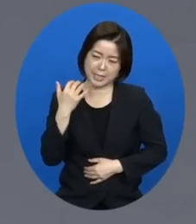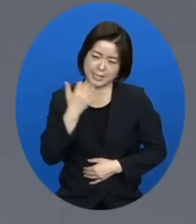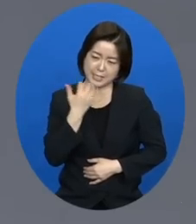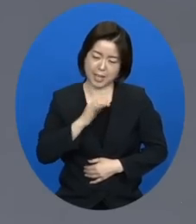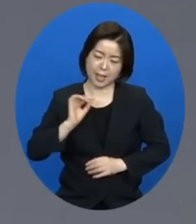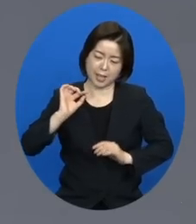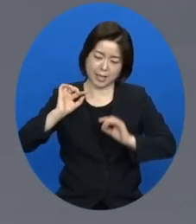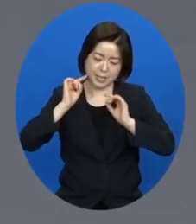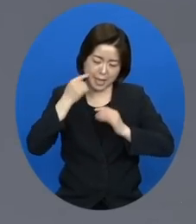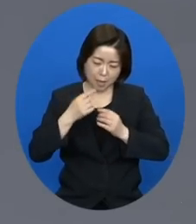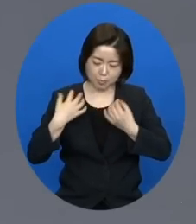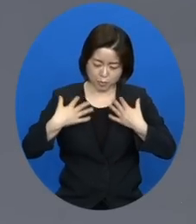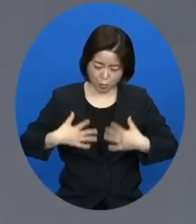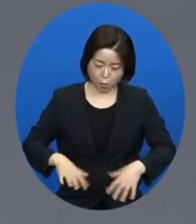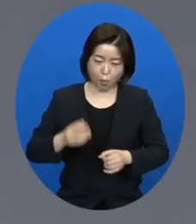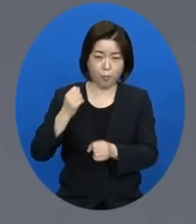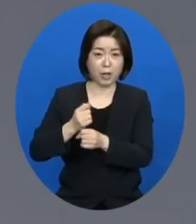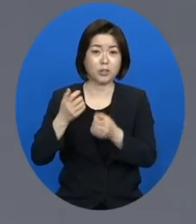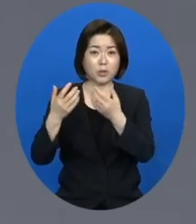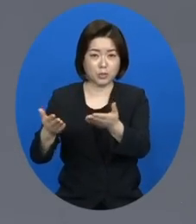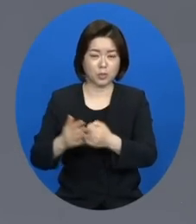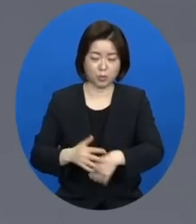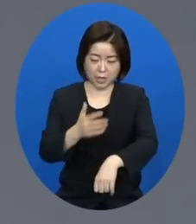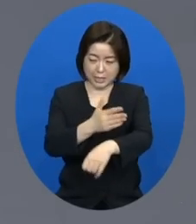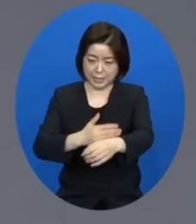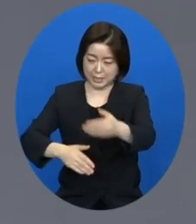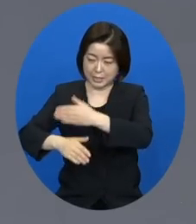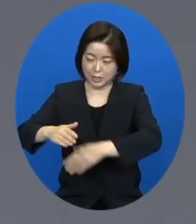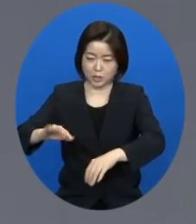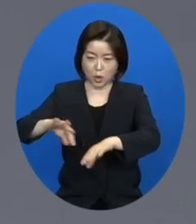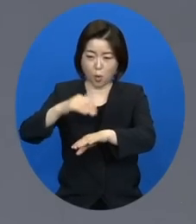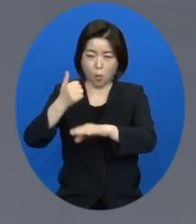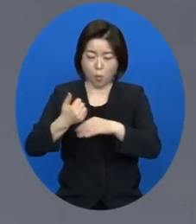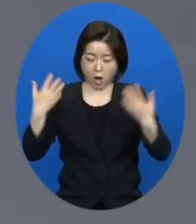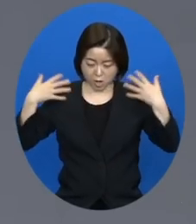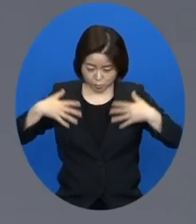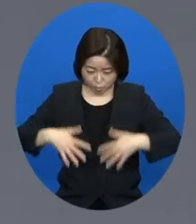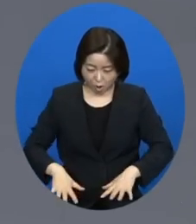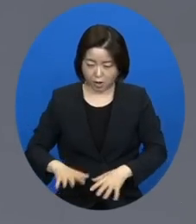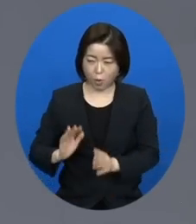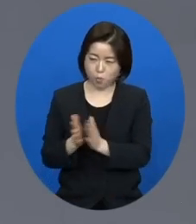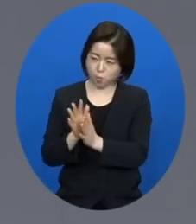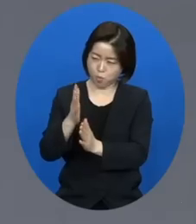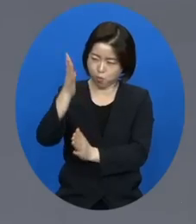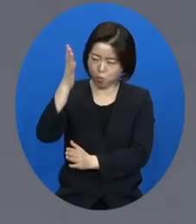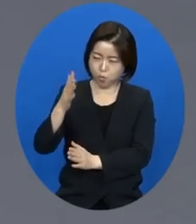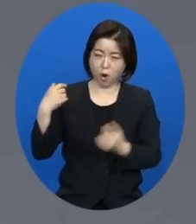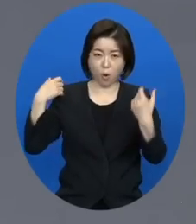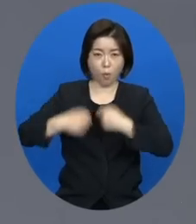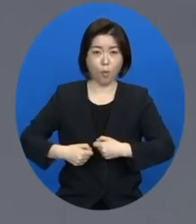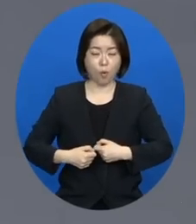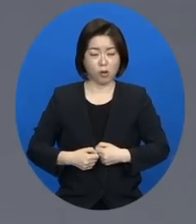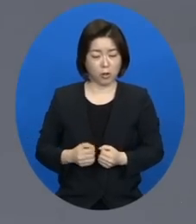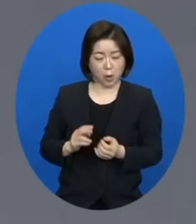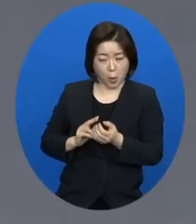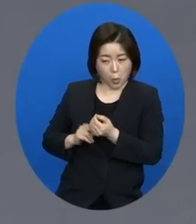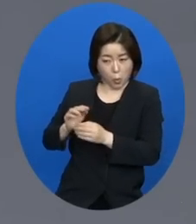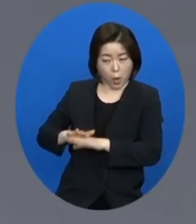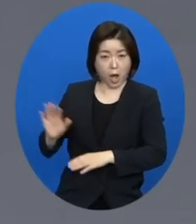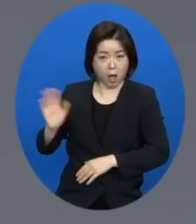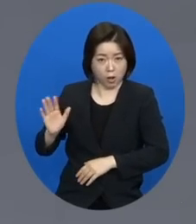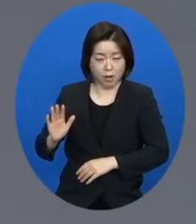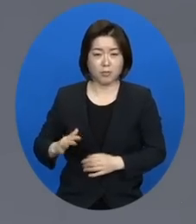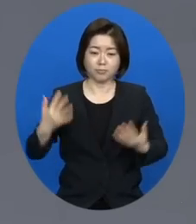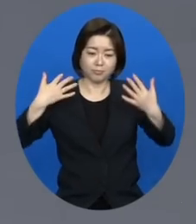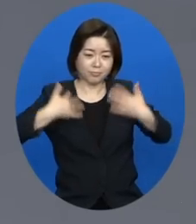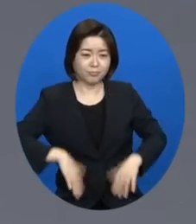그리고 요셉은 그 긴 소매 왕족들이 입는 그 화려한 옷을 감추지 않고 그 옷을 입고 다니죠.